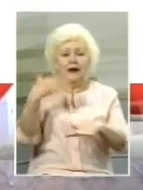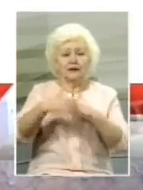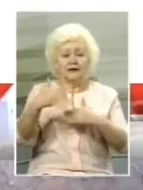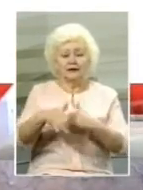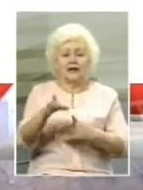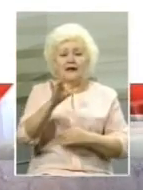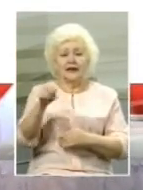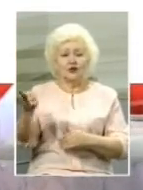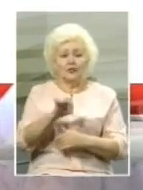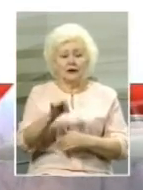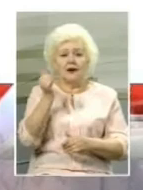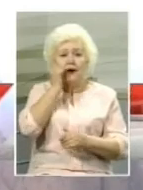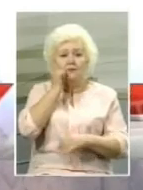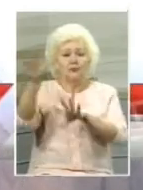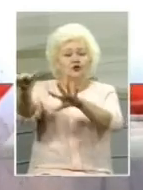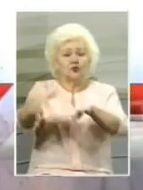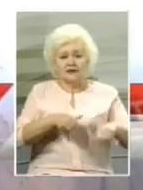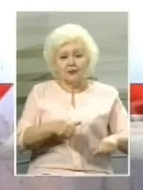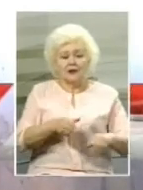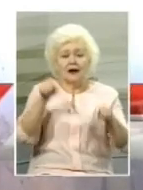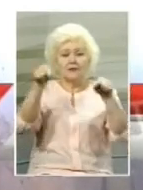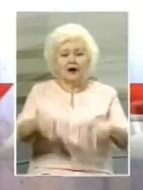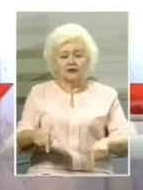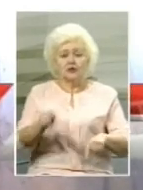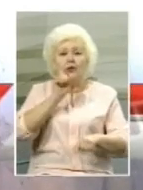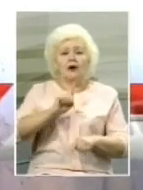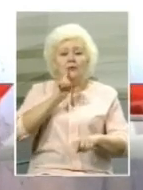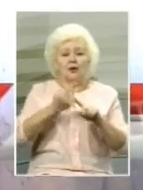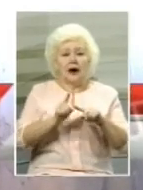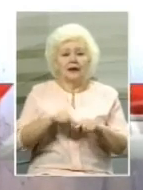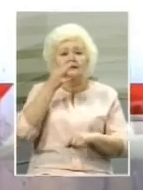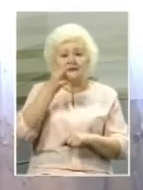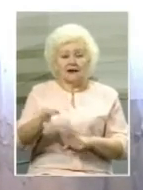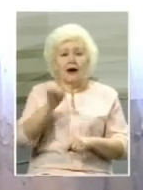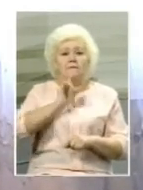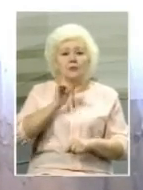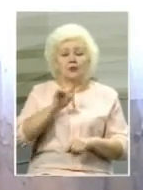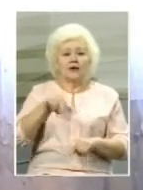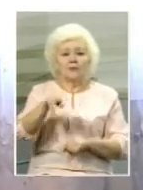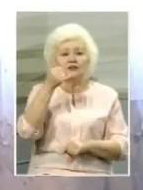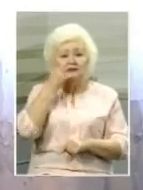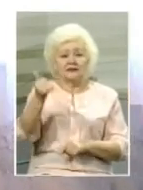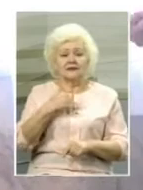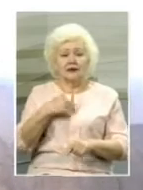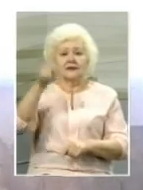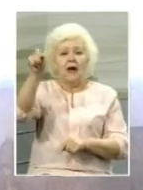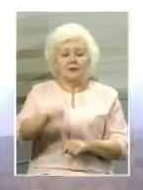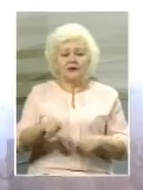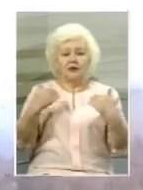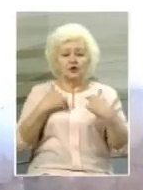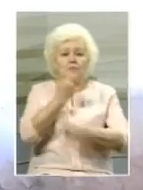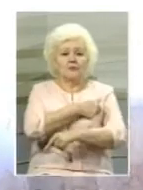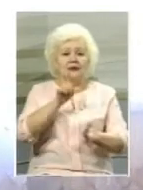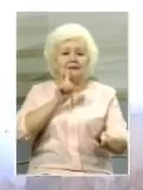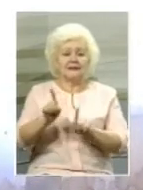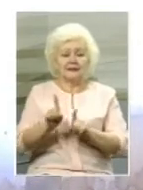Херсонский реанимобиль. Мы бабушку забираем, говорю, отсюда. Пока я это сказала, пока я пошла звонить, я прихожу, меня медсестра